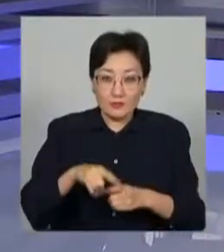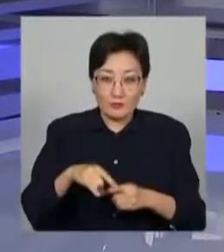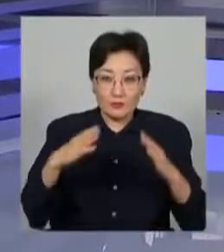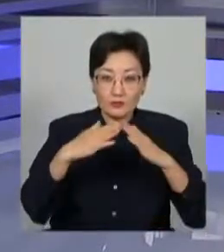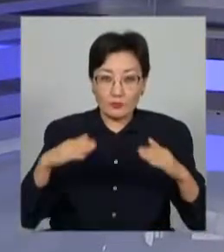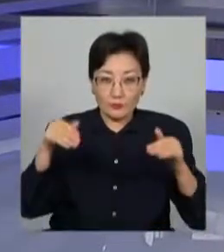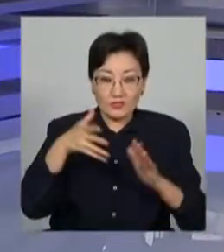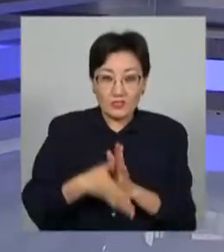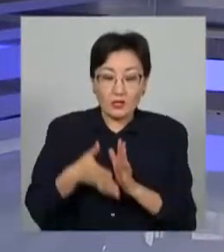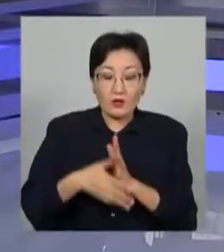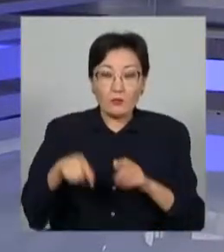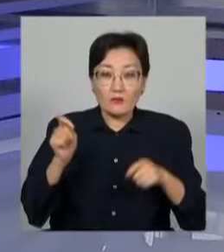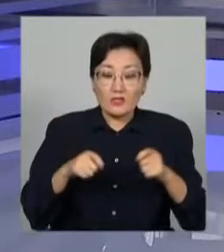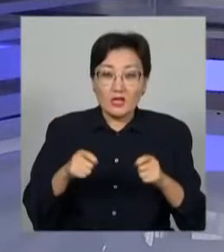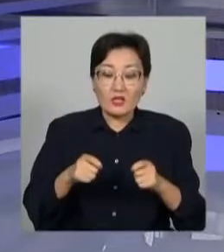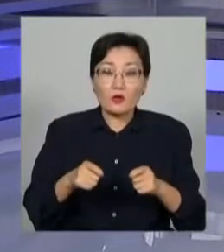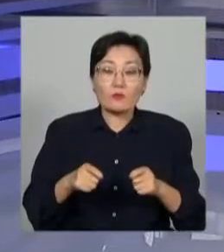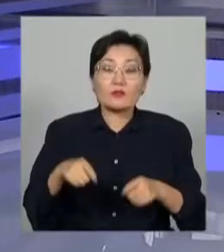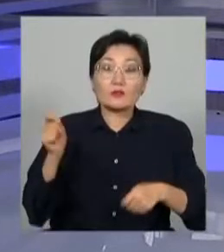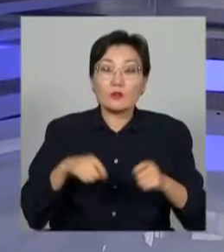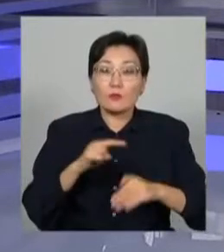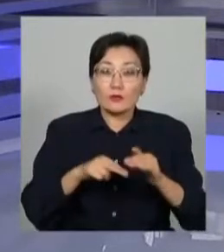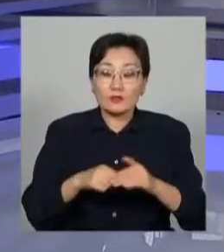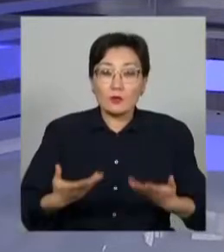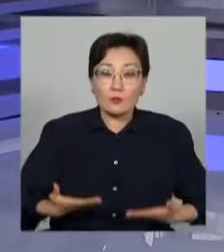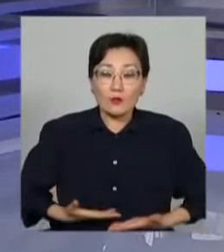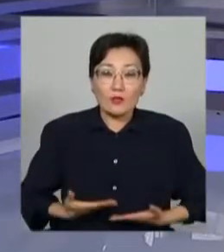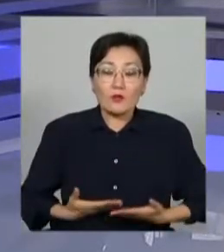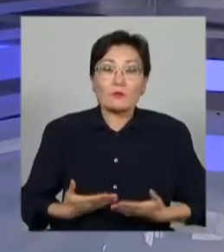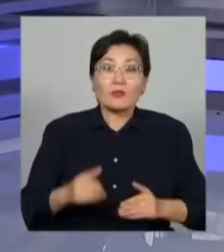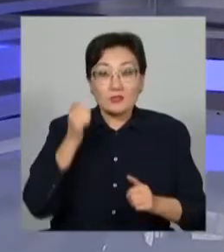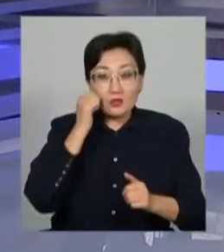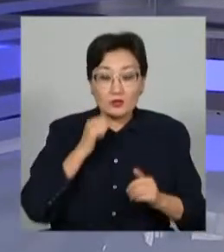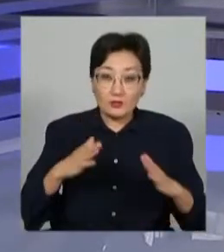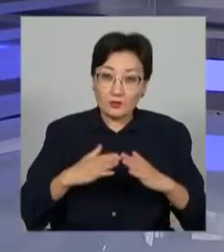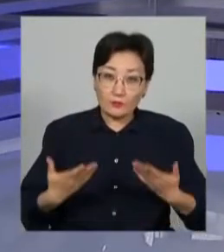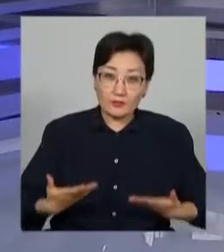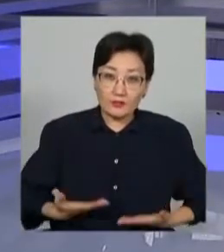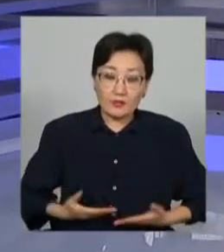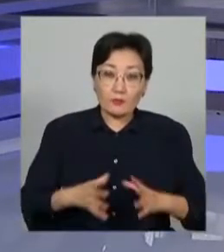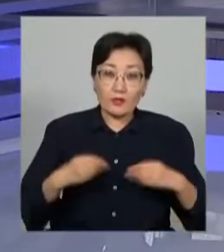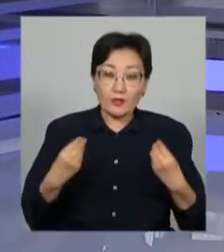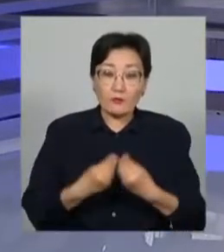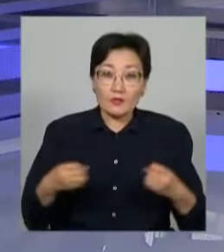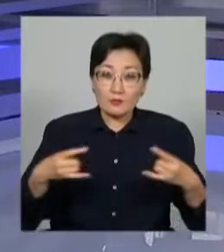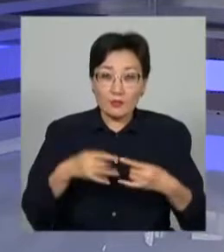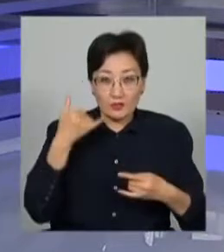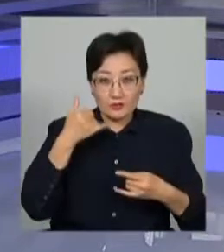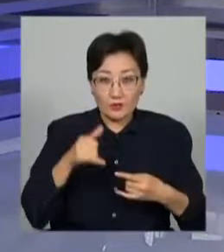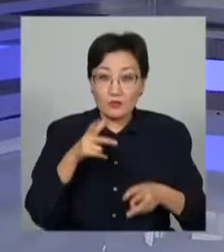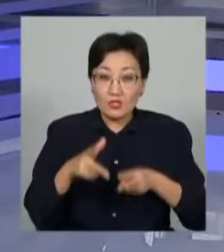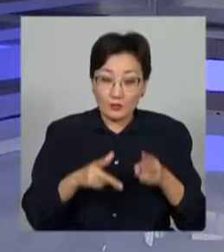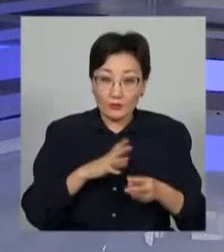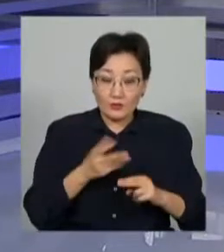шатырдан аққан тамшасына шелек тастап әлек. Баспалдағынан бастап тозығы жеткен баспанада тұрып жатқандар арнамызға хабарласып уәжін